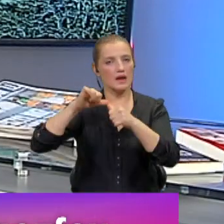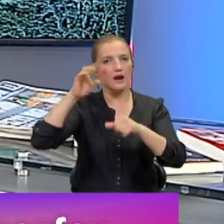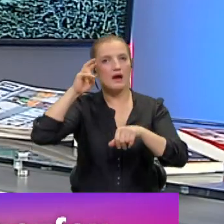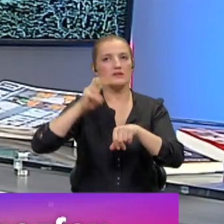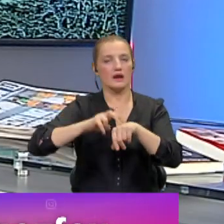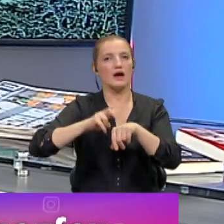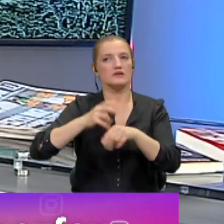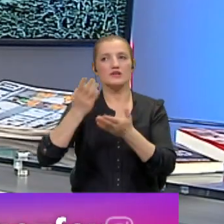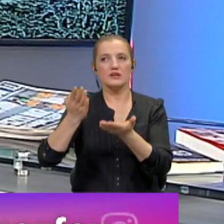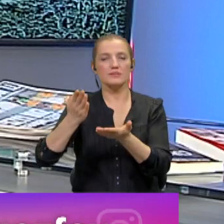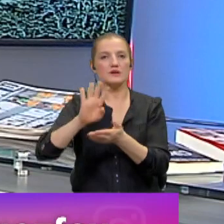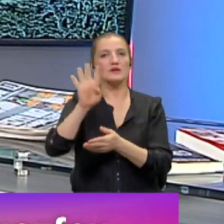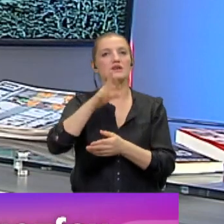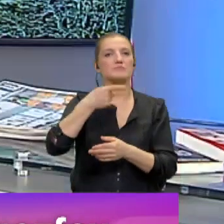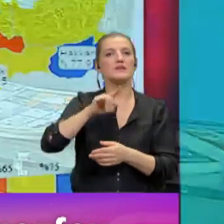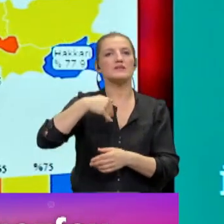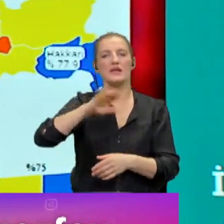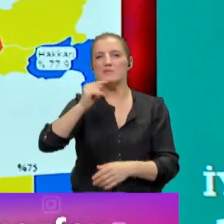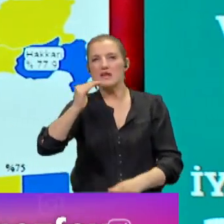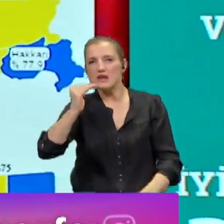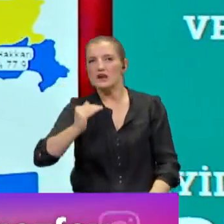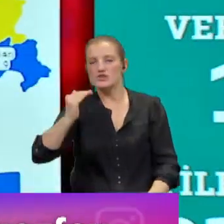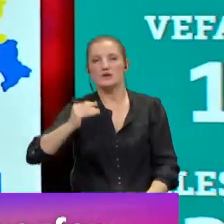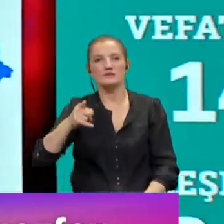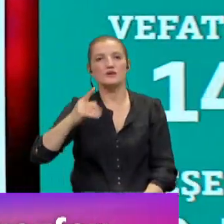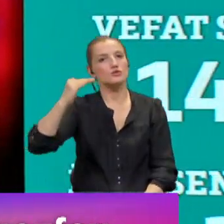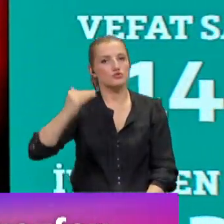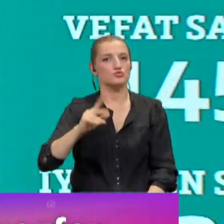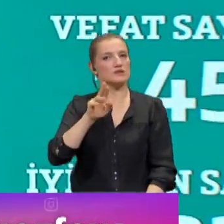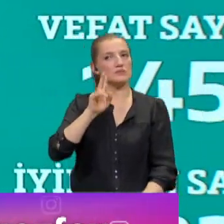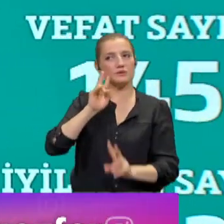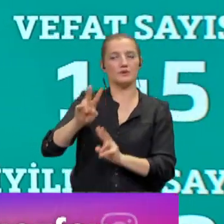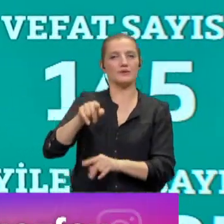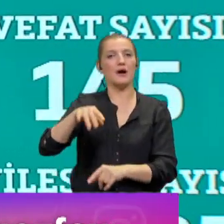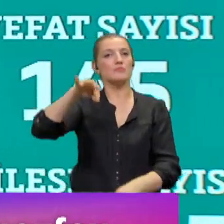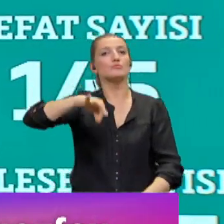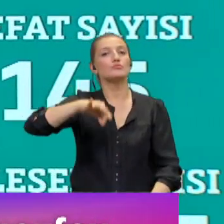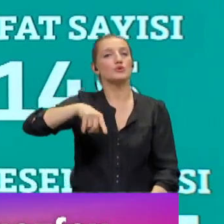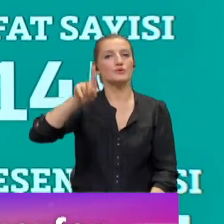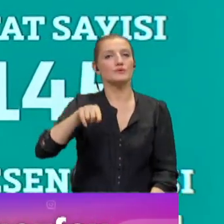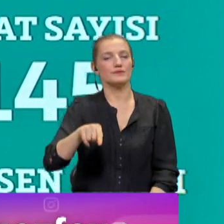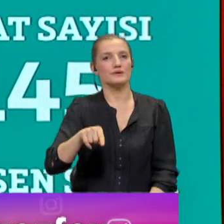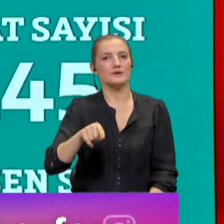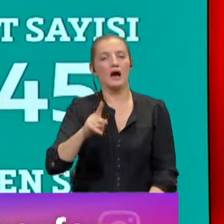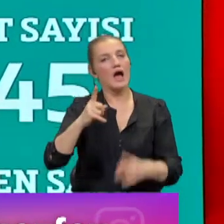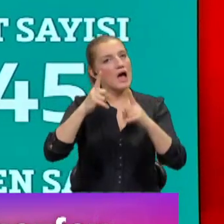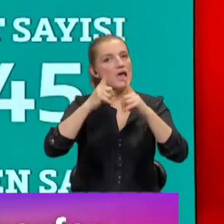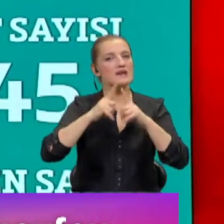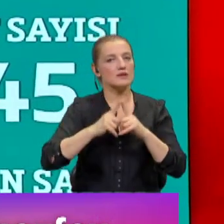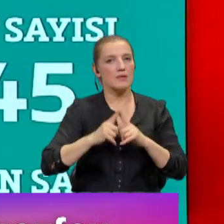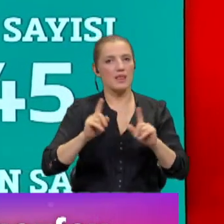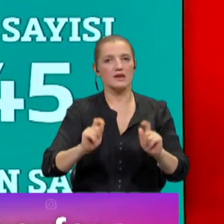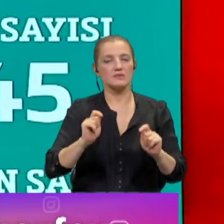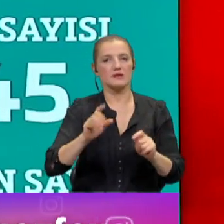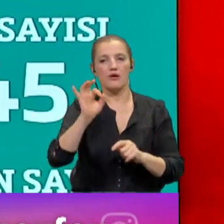hatırlayacak olursak böyle 40000 değil de biraz aşağısına düşmüş gibi gözüküyor bugünün tablo 11de hesaplamalar